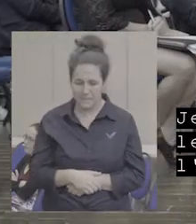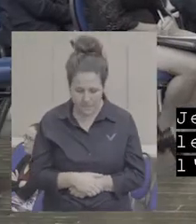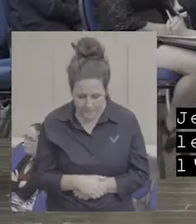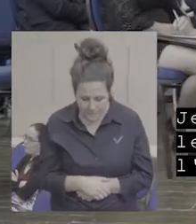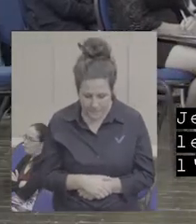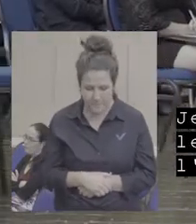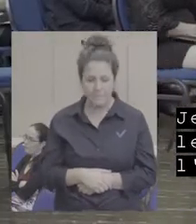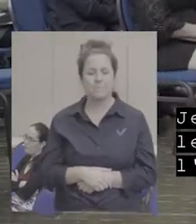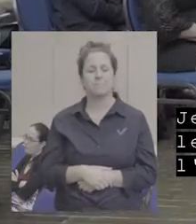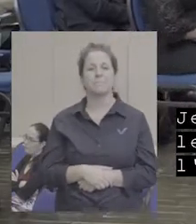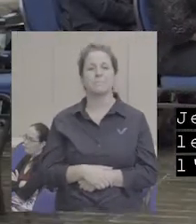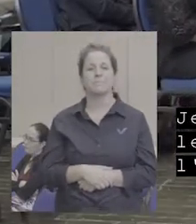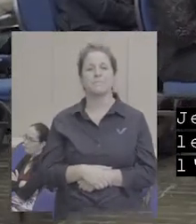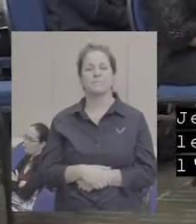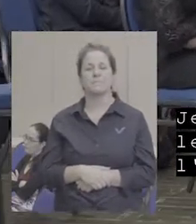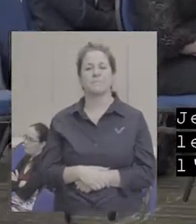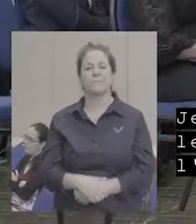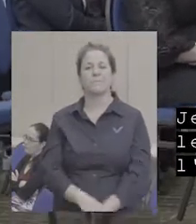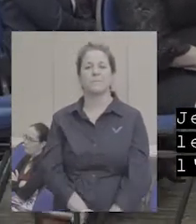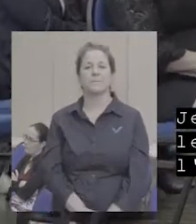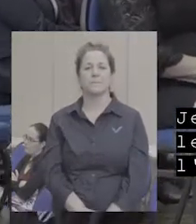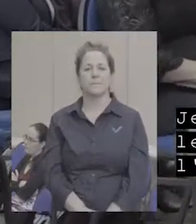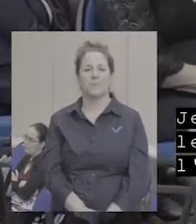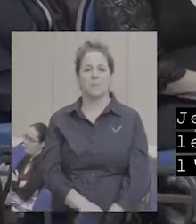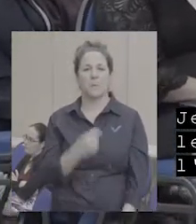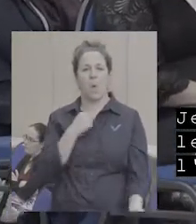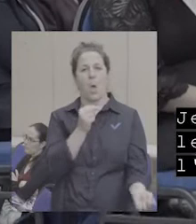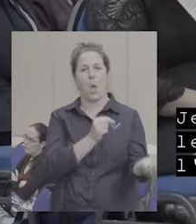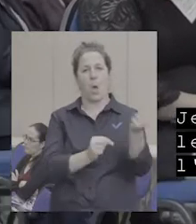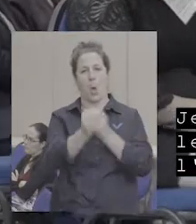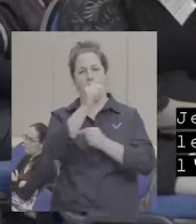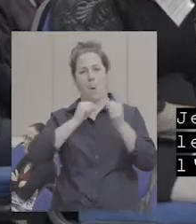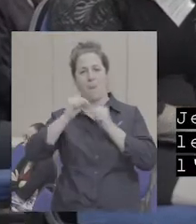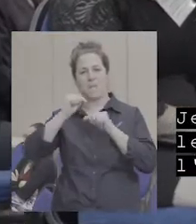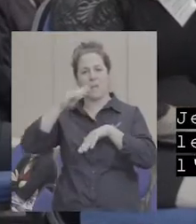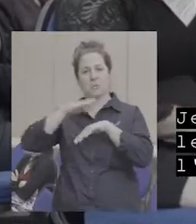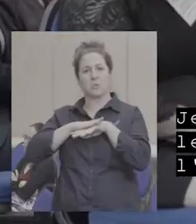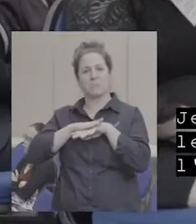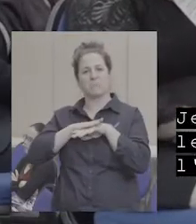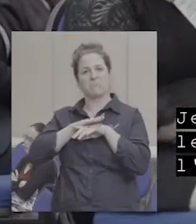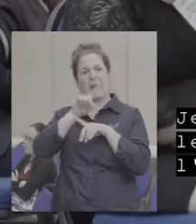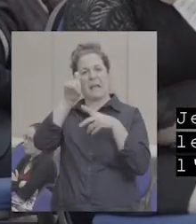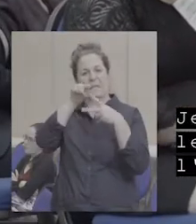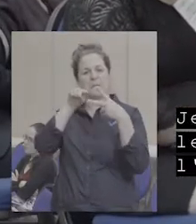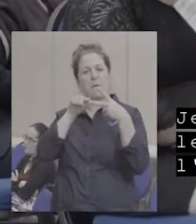Je vais revenir sur le cœur des questions, c'est l'accessibilité universelle.